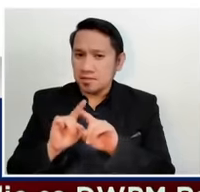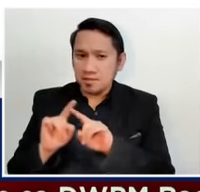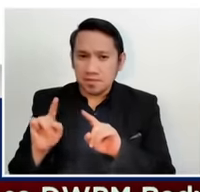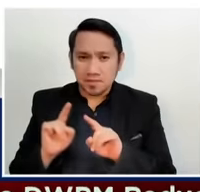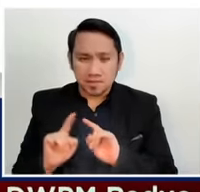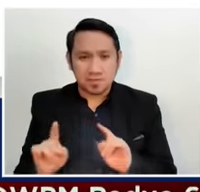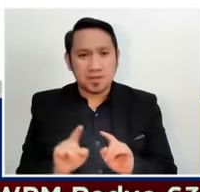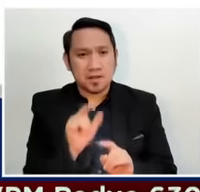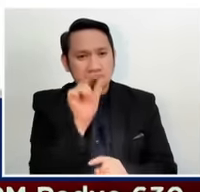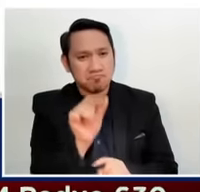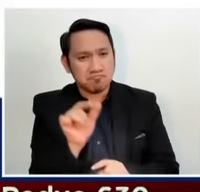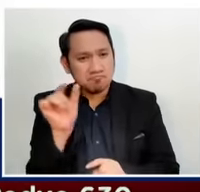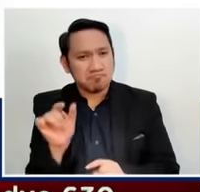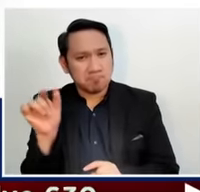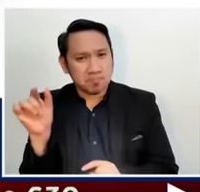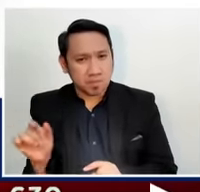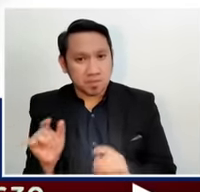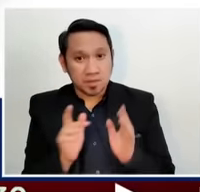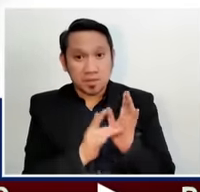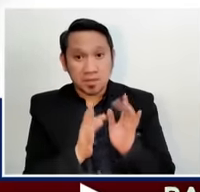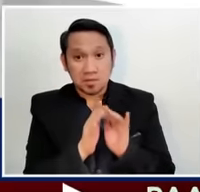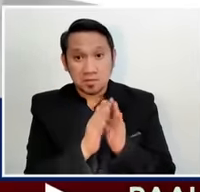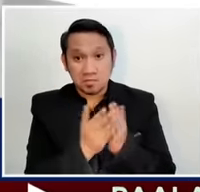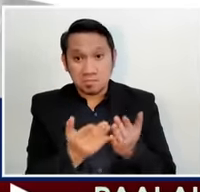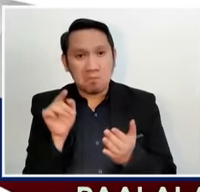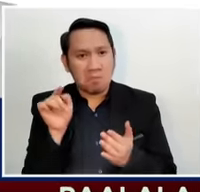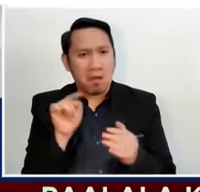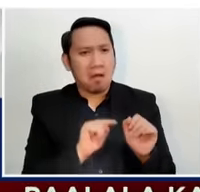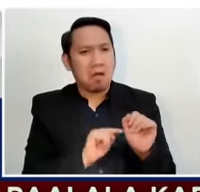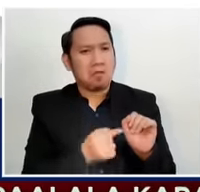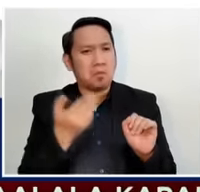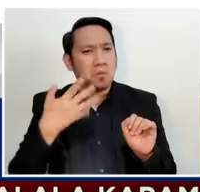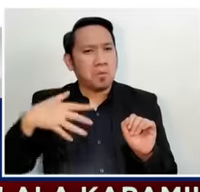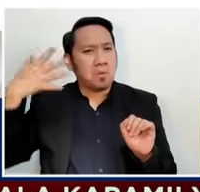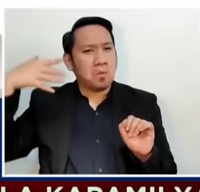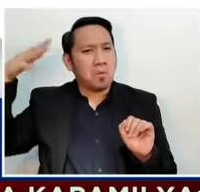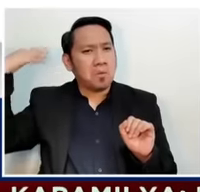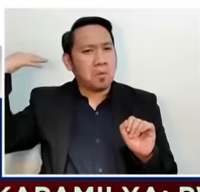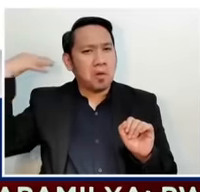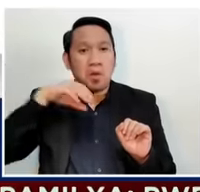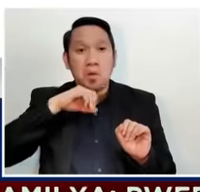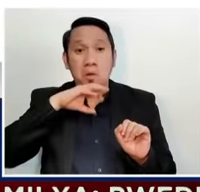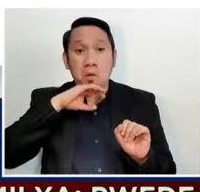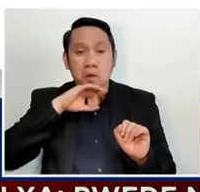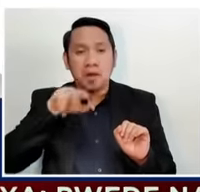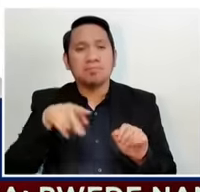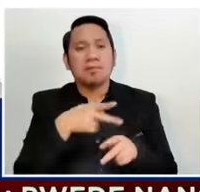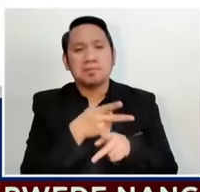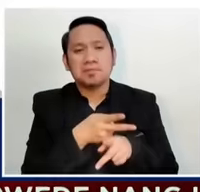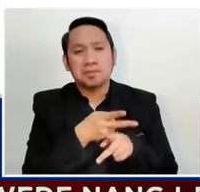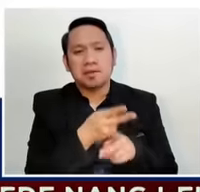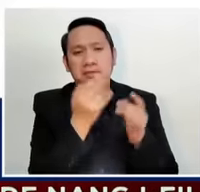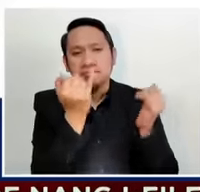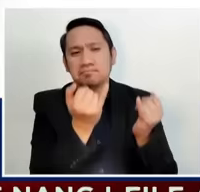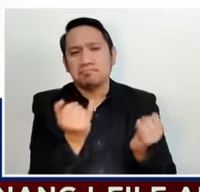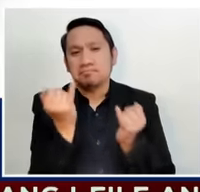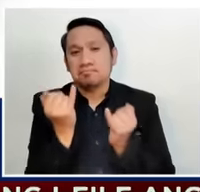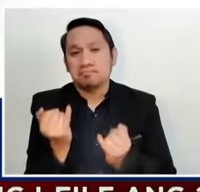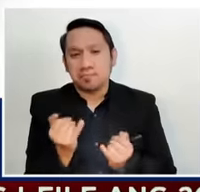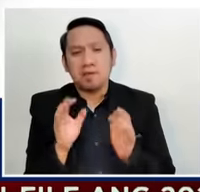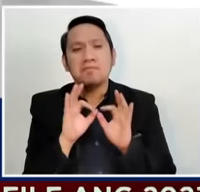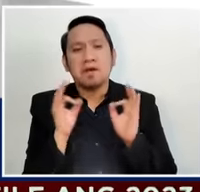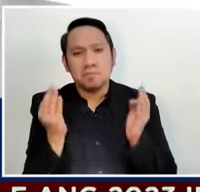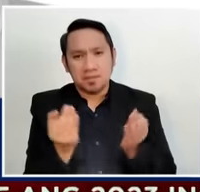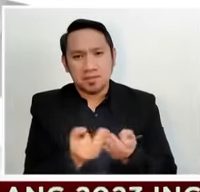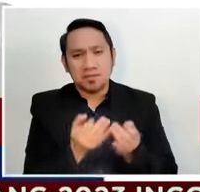ni Victoria, nagsimula sa kanyang lola ang pagiging kamarero o tagapangalaga ng mga imahen ng kanilang pamilya. Siguro po